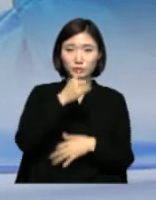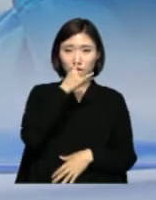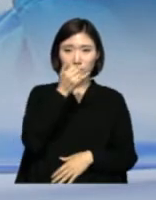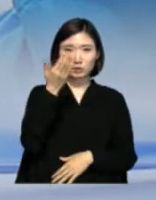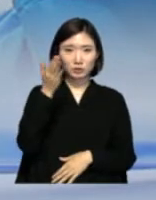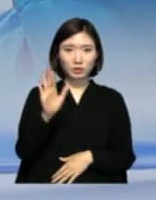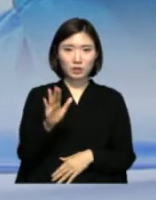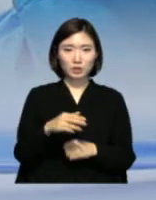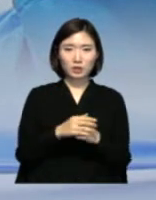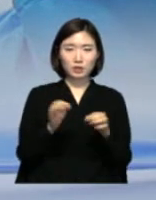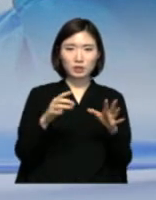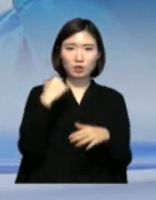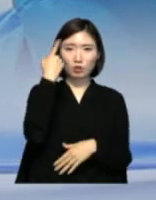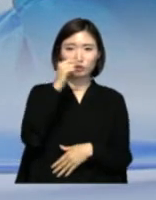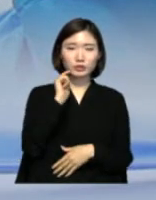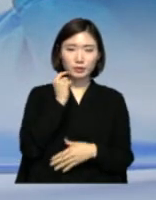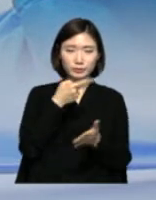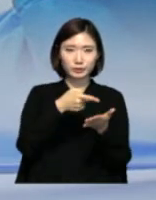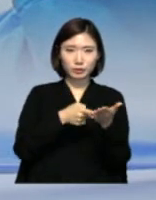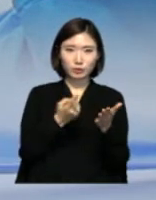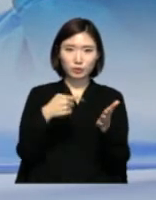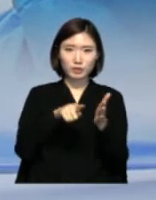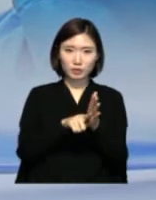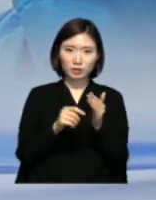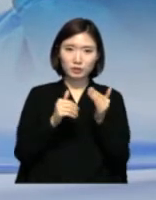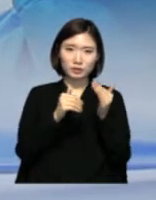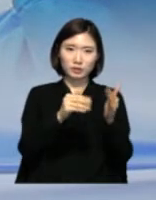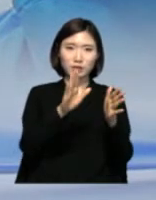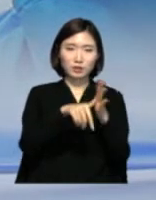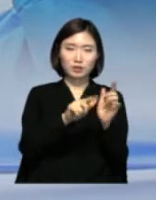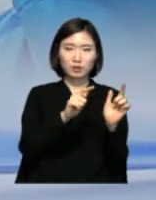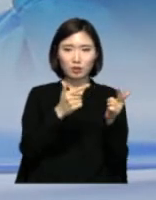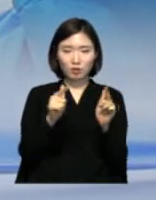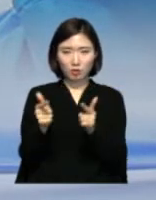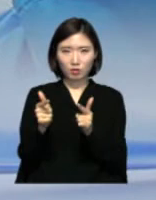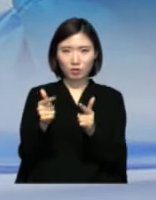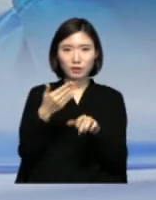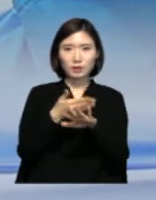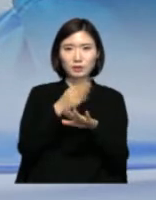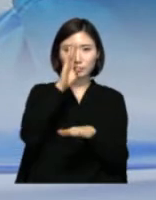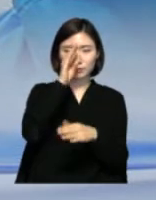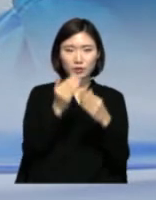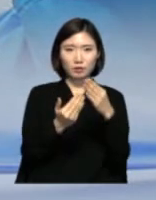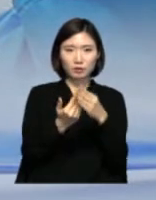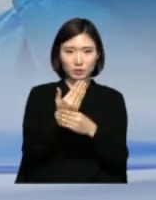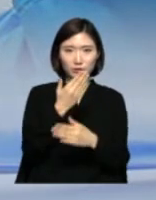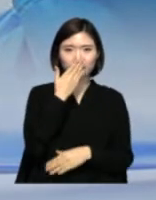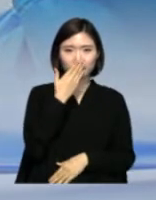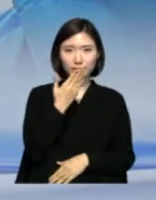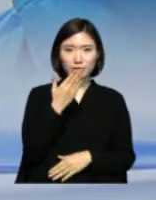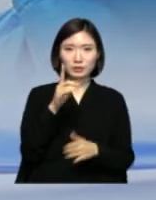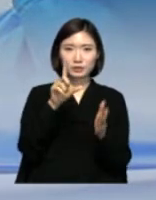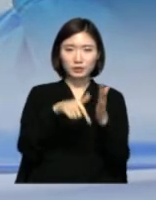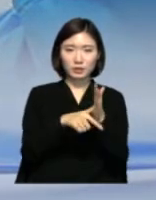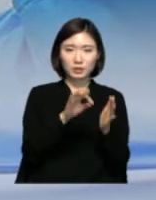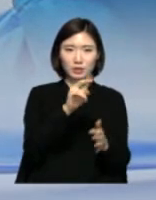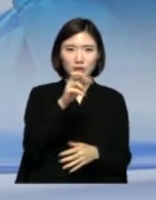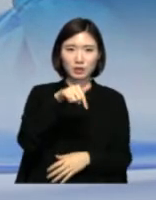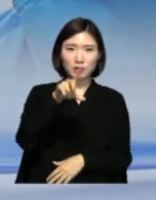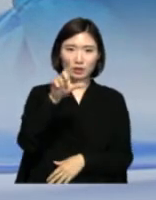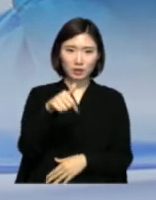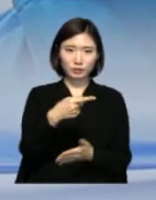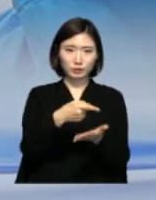치료법인데요. 단순히 성형을 위해 수술을 진행하게 될 경우 여러 합병증을 동반할 수도 있습니다. 이 시간엔 양악